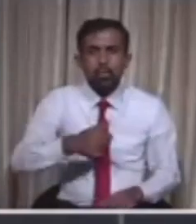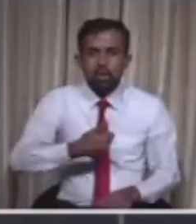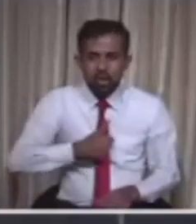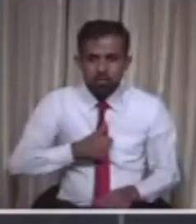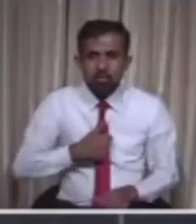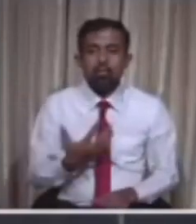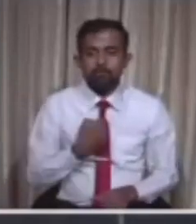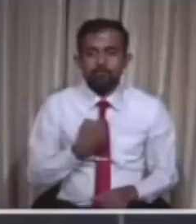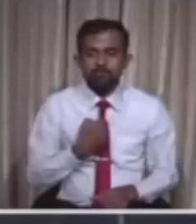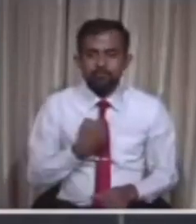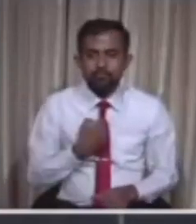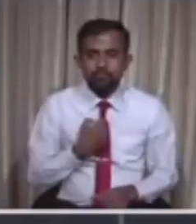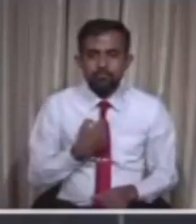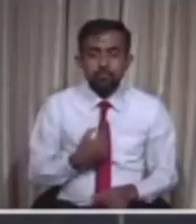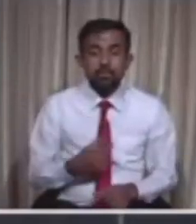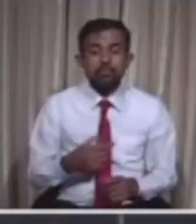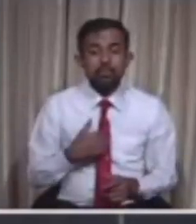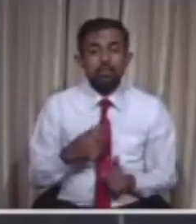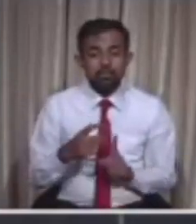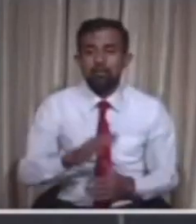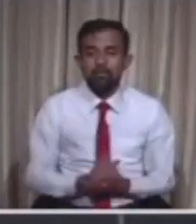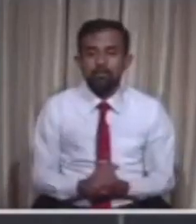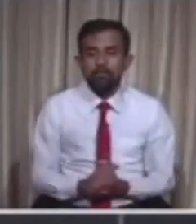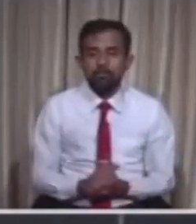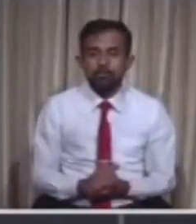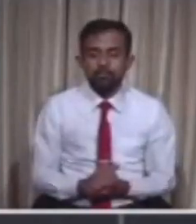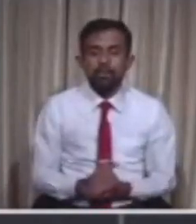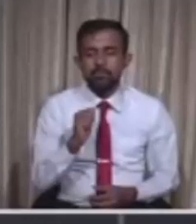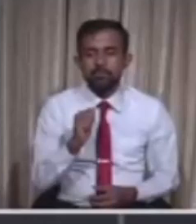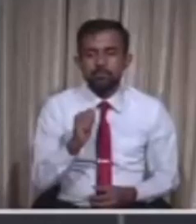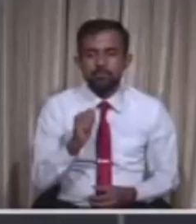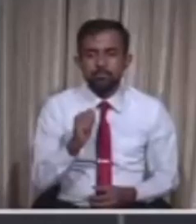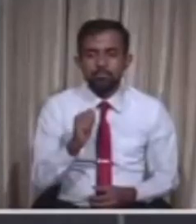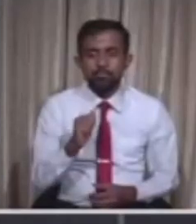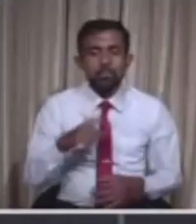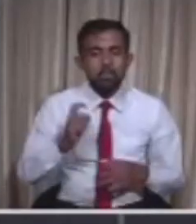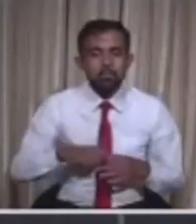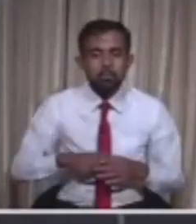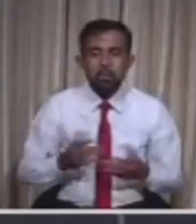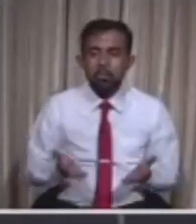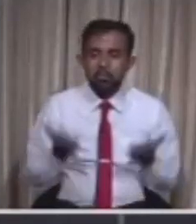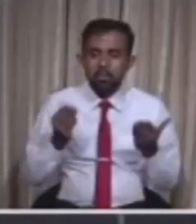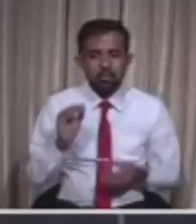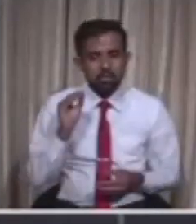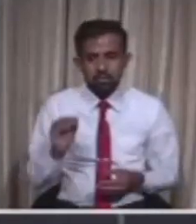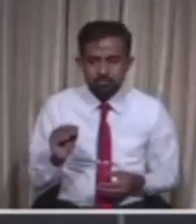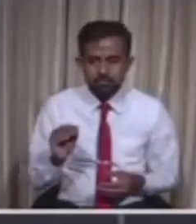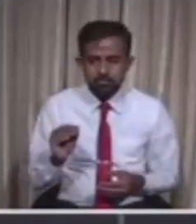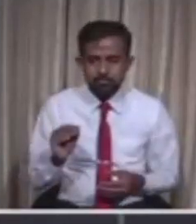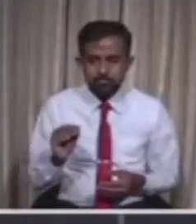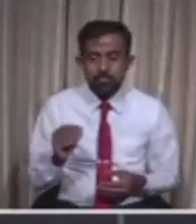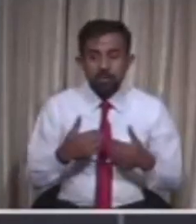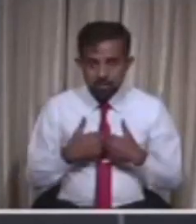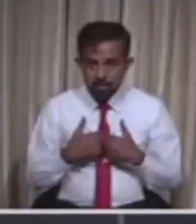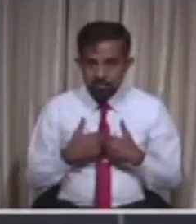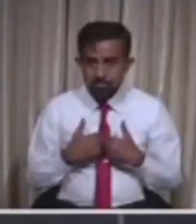katikara gata yutui kiyala, daddy wama kiyala kiya siti. Ekre hetu mokad, me prashnen godenna nan garu kathanayaka thumani,